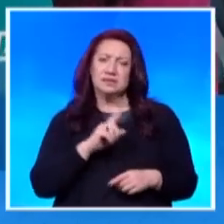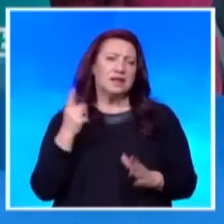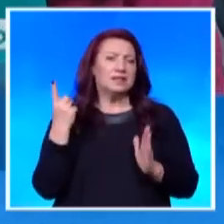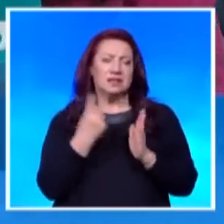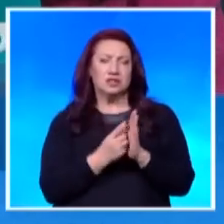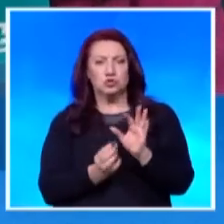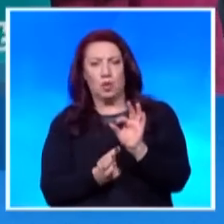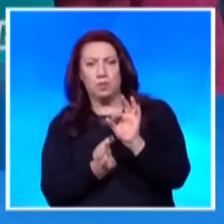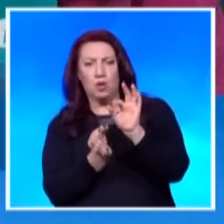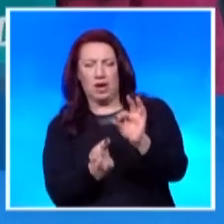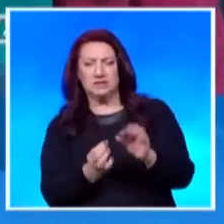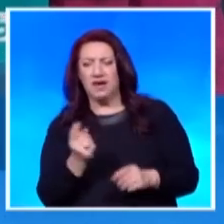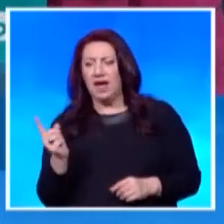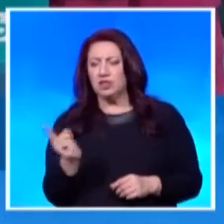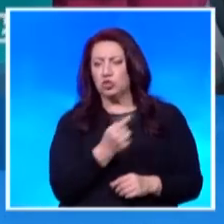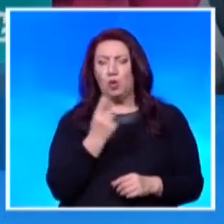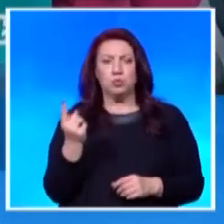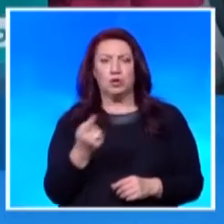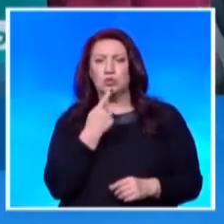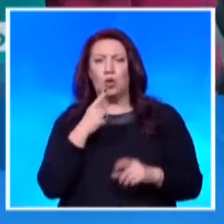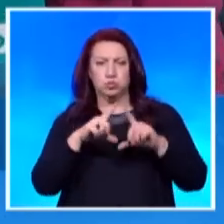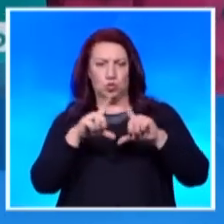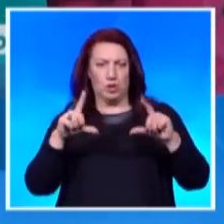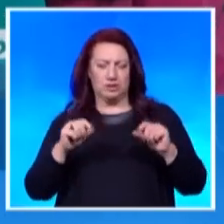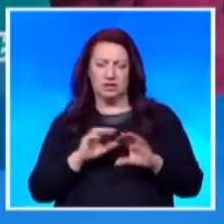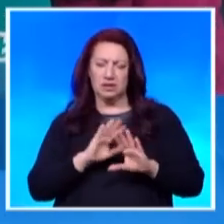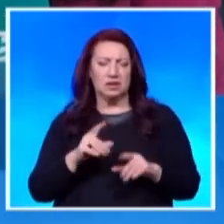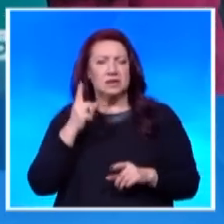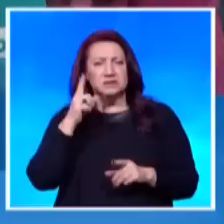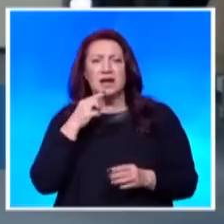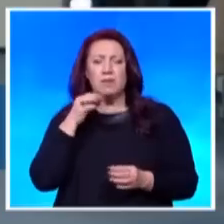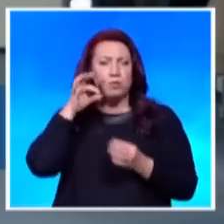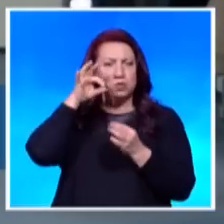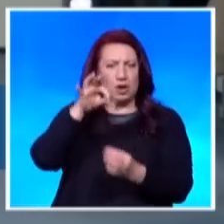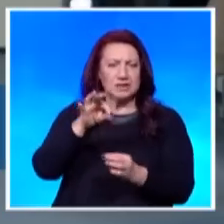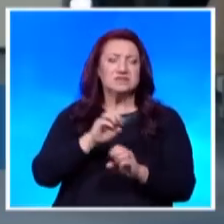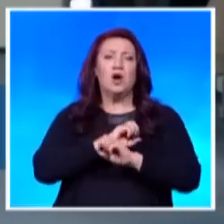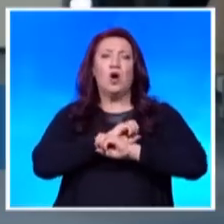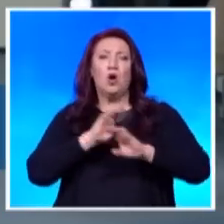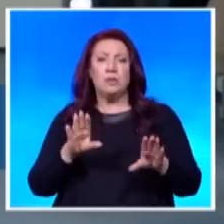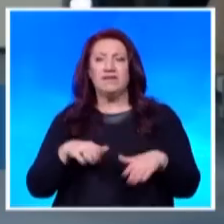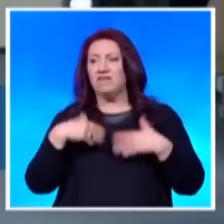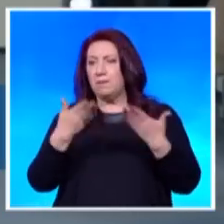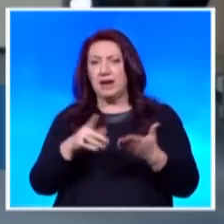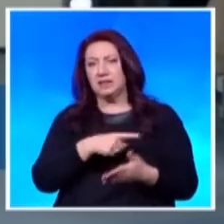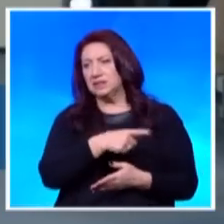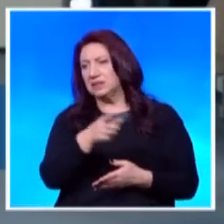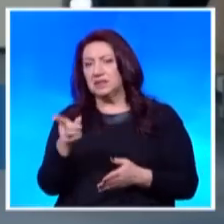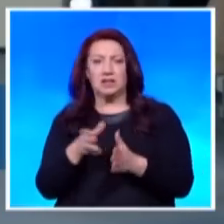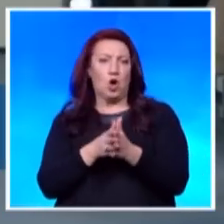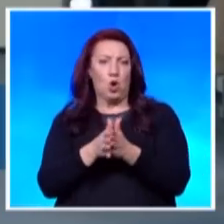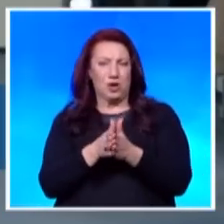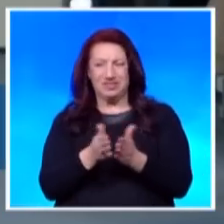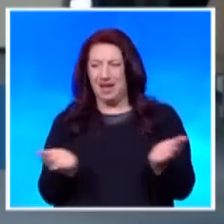показват бюлетина по бюлетина пред камерата, а са длъжни само да я показват и обявяват пред присъстващите в секцията.